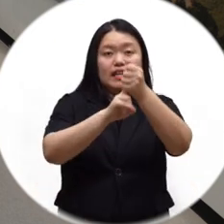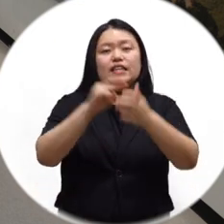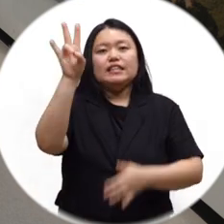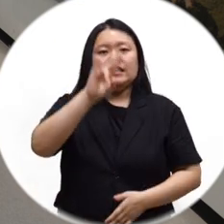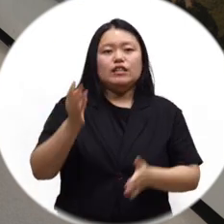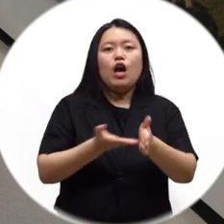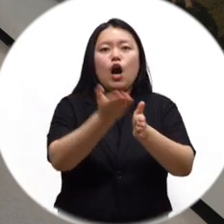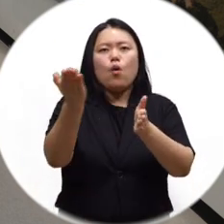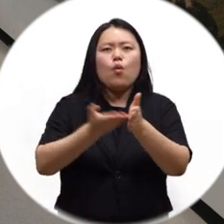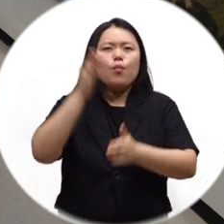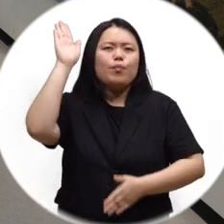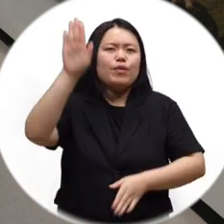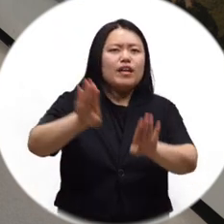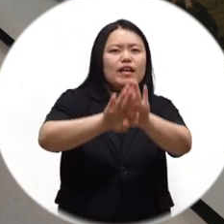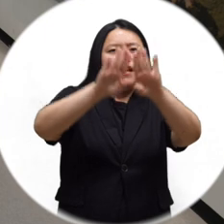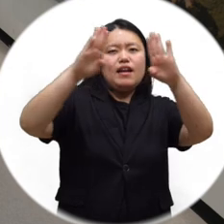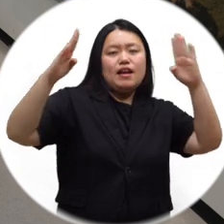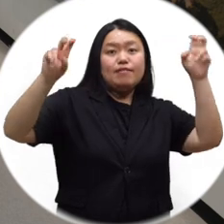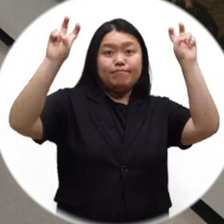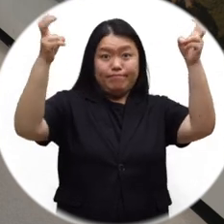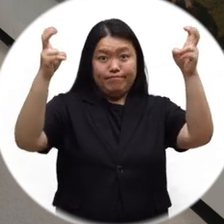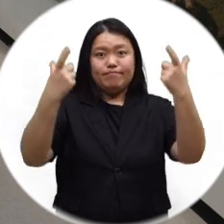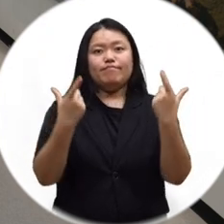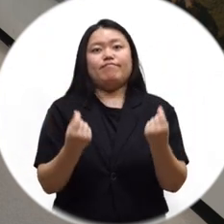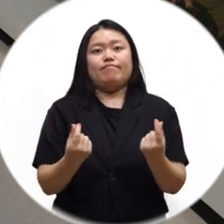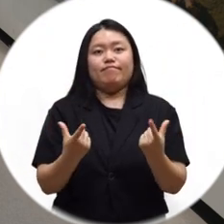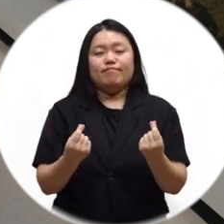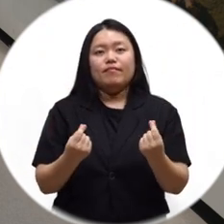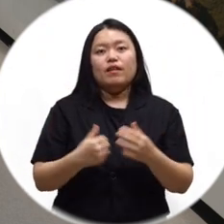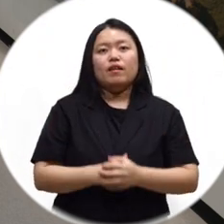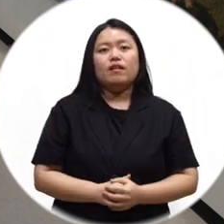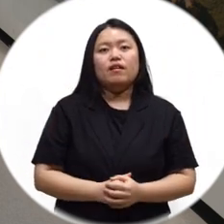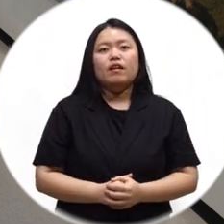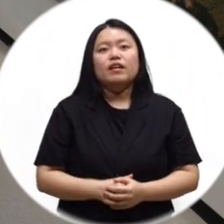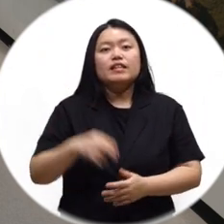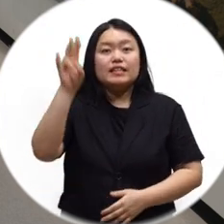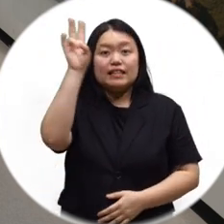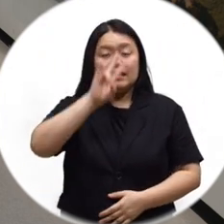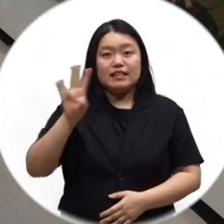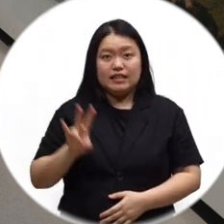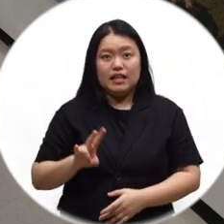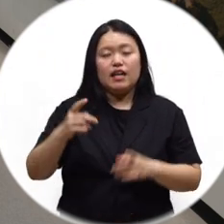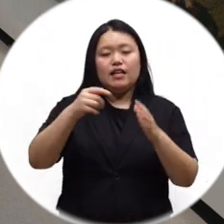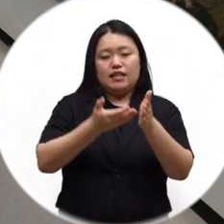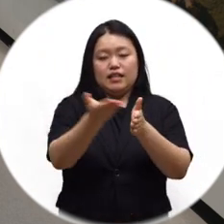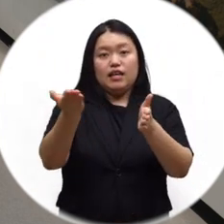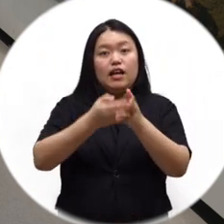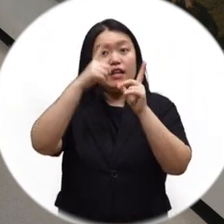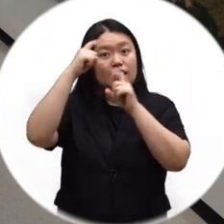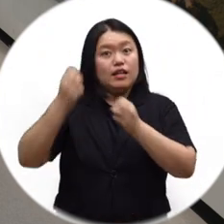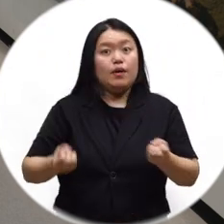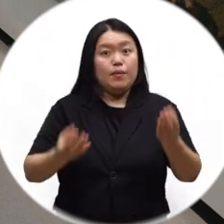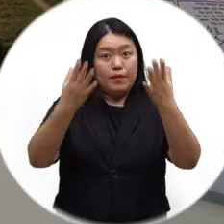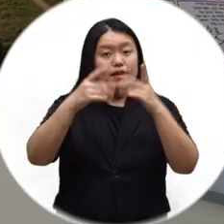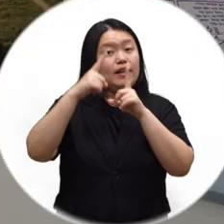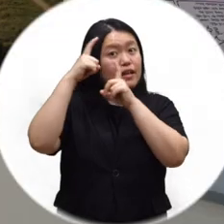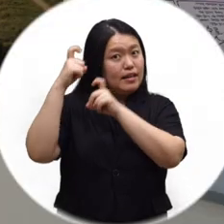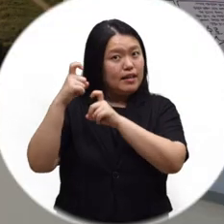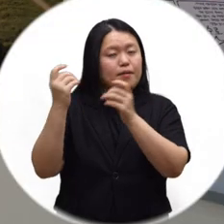슬로건처럼 시화호의 날 기념 행사를 계기로 시화호 권역의 지역 발전에 기여하길 기대해